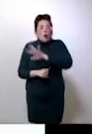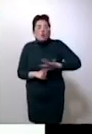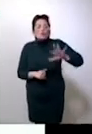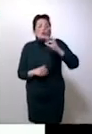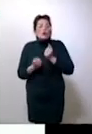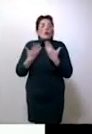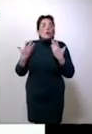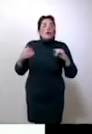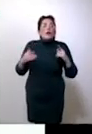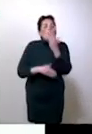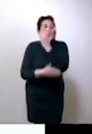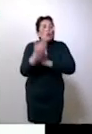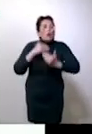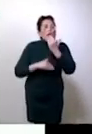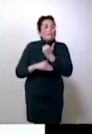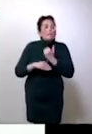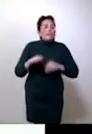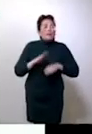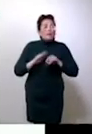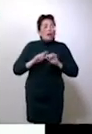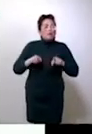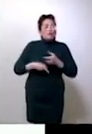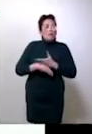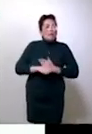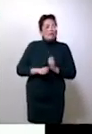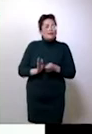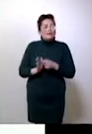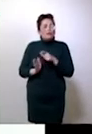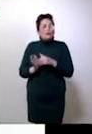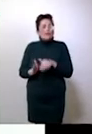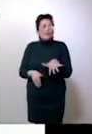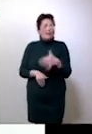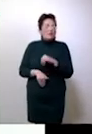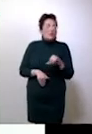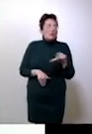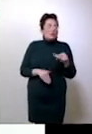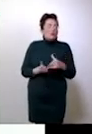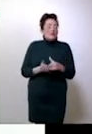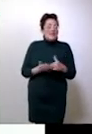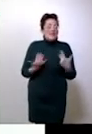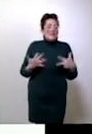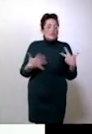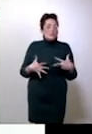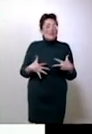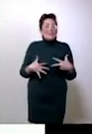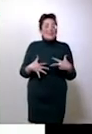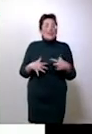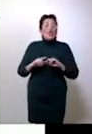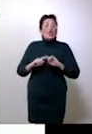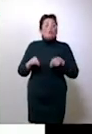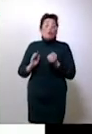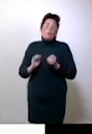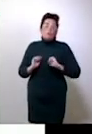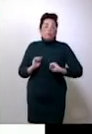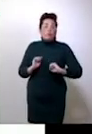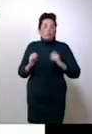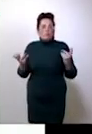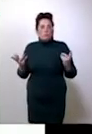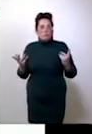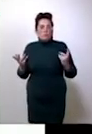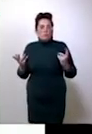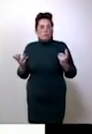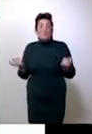respecté le premier budget carbone entre 2015 et 2018 et au contraire a vu ses émissions